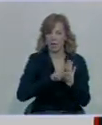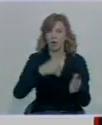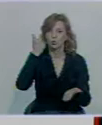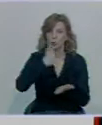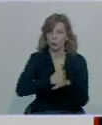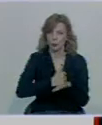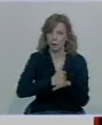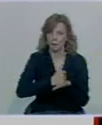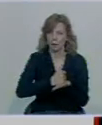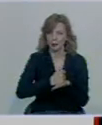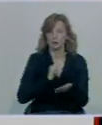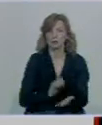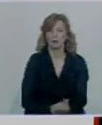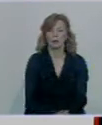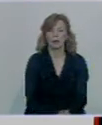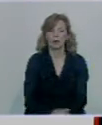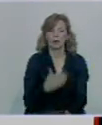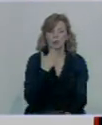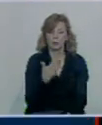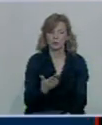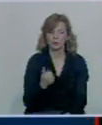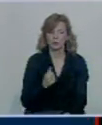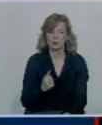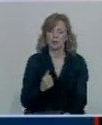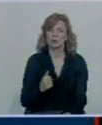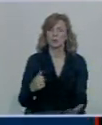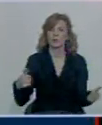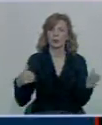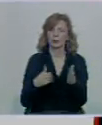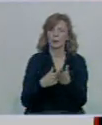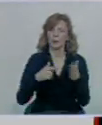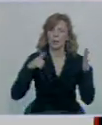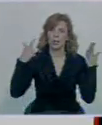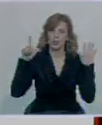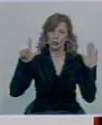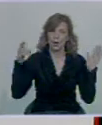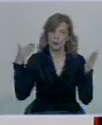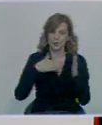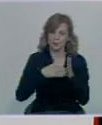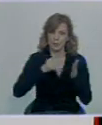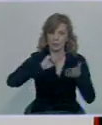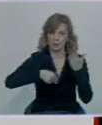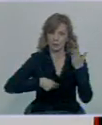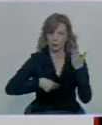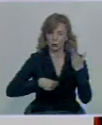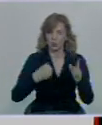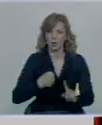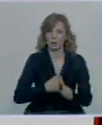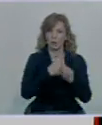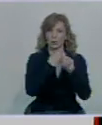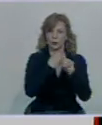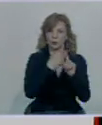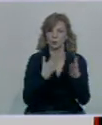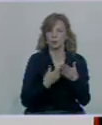să înceteze mandatul dânsului. Le mulțumesc și celor peste 7.000 de craioveni care m-au susținut pentru a face posibil acest demers